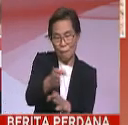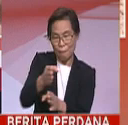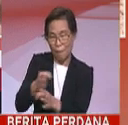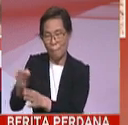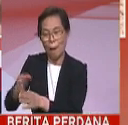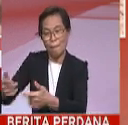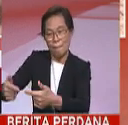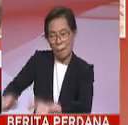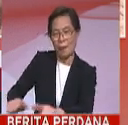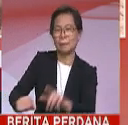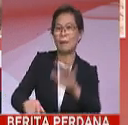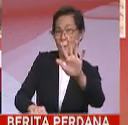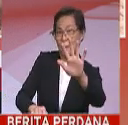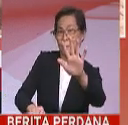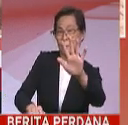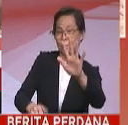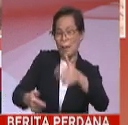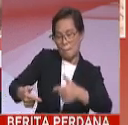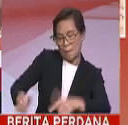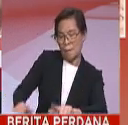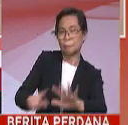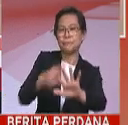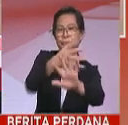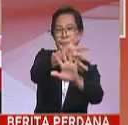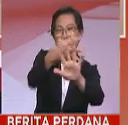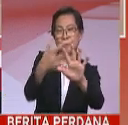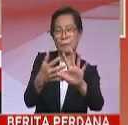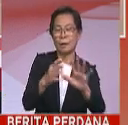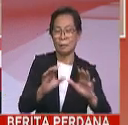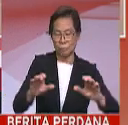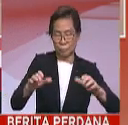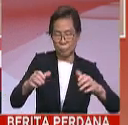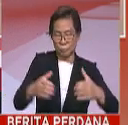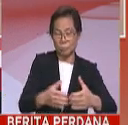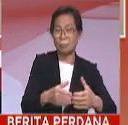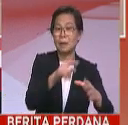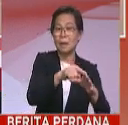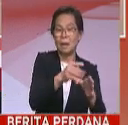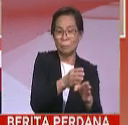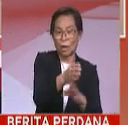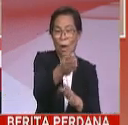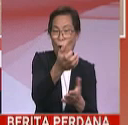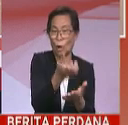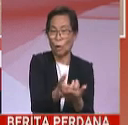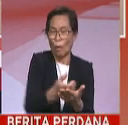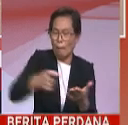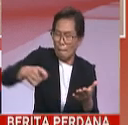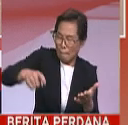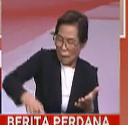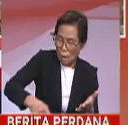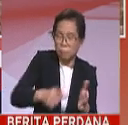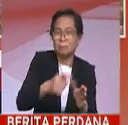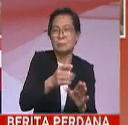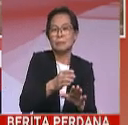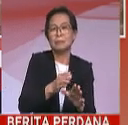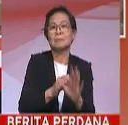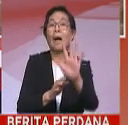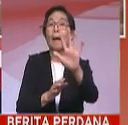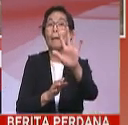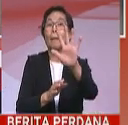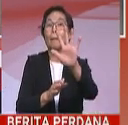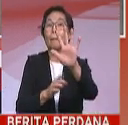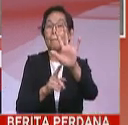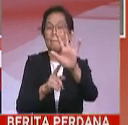yang dibenarkan beroperasi yang dikategorikan sebagai sektor ekonomi perlu ataupun